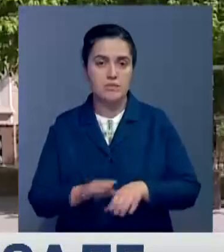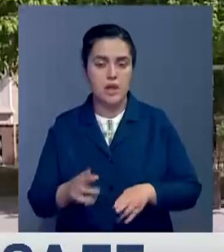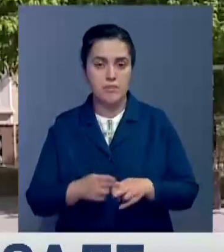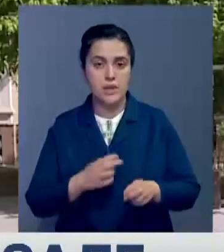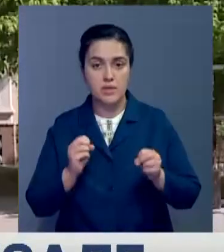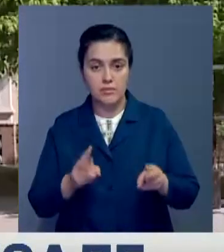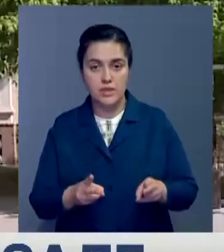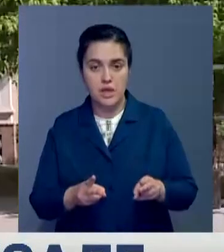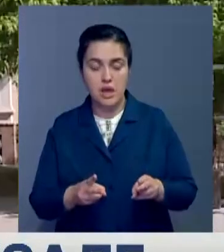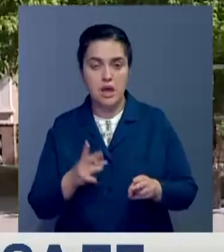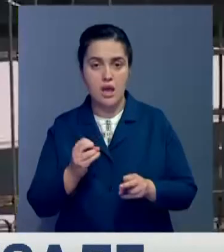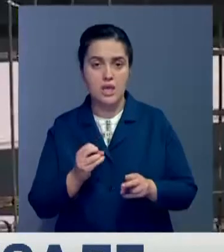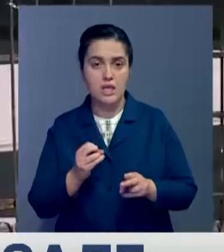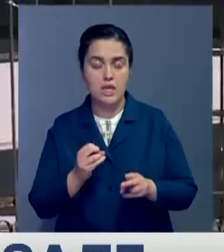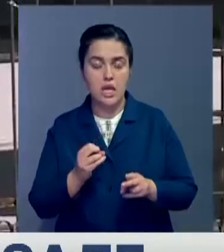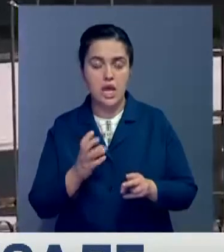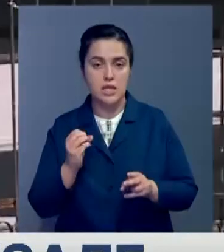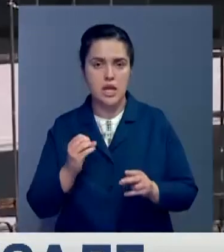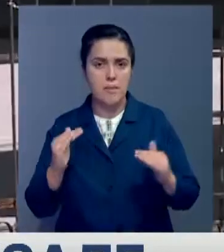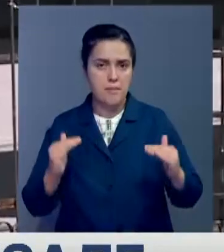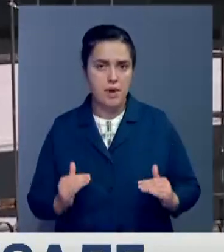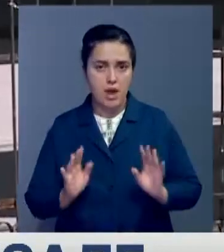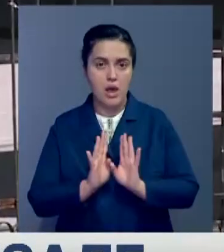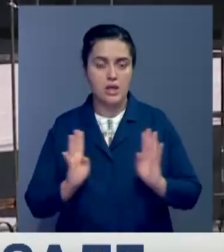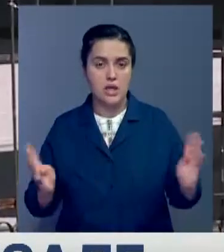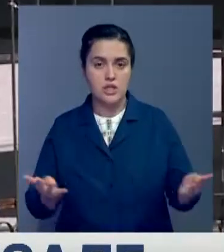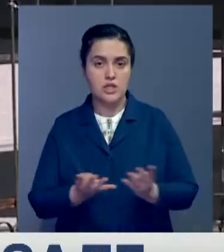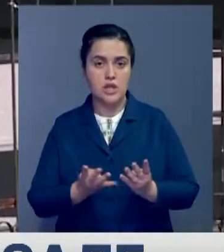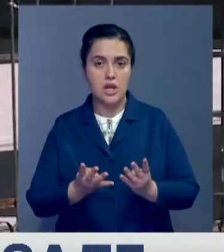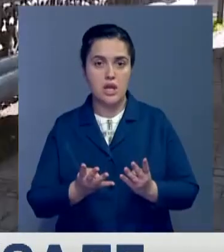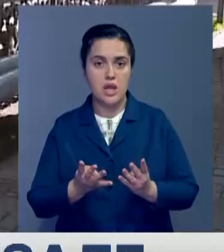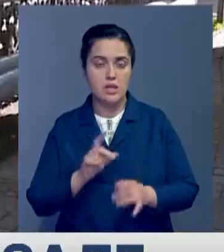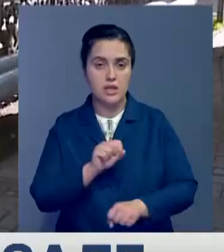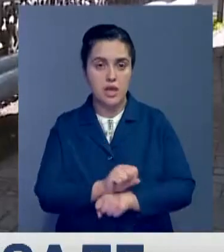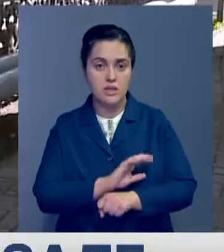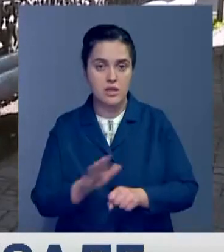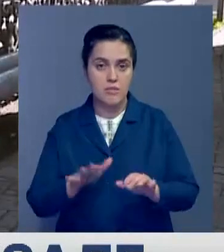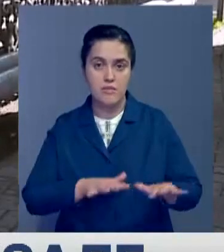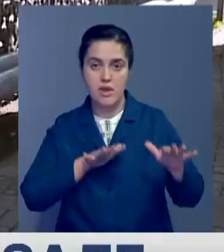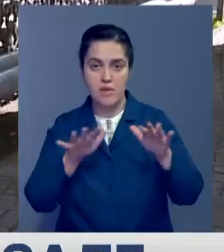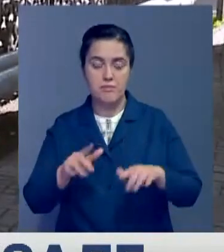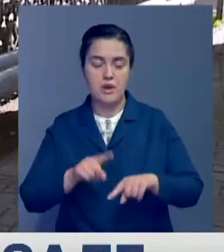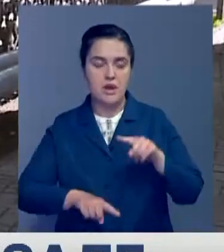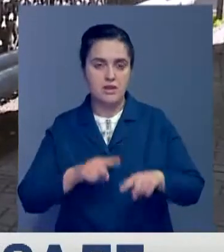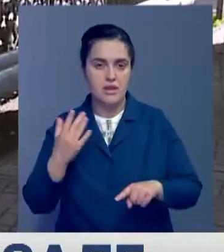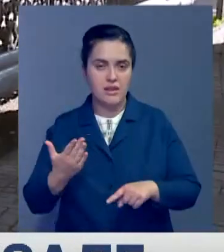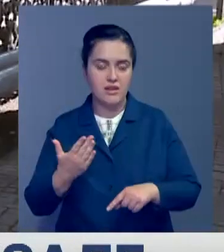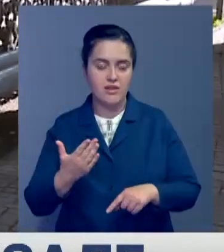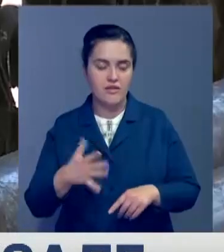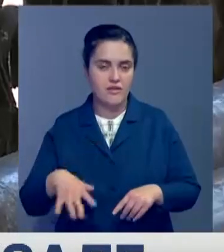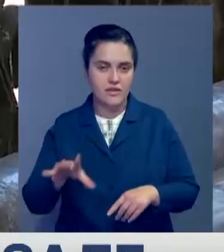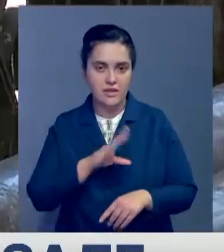какие-то дополнительные меры безопасности. А невысокие ограждения не остановили радостную толпу родных и близких.